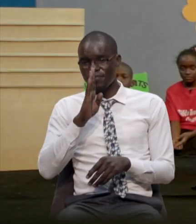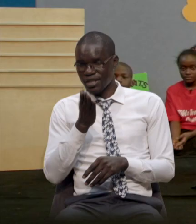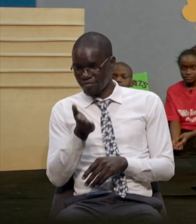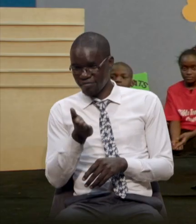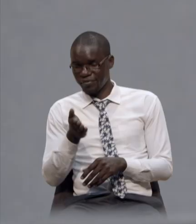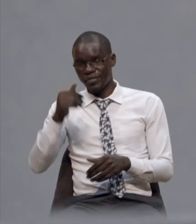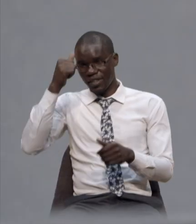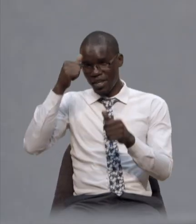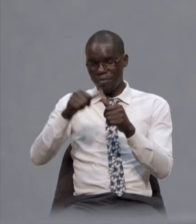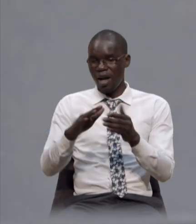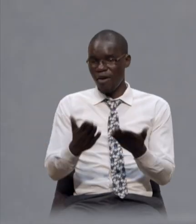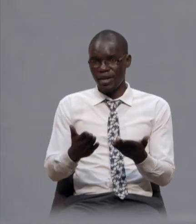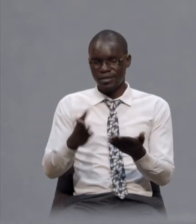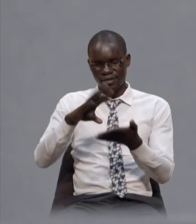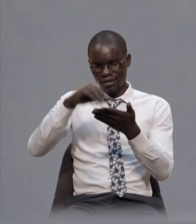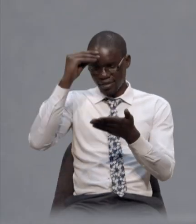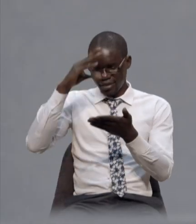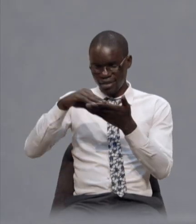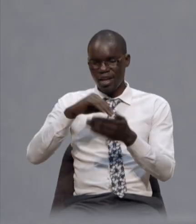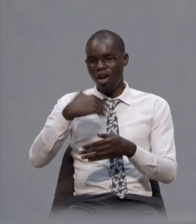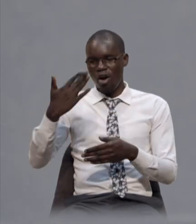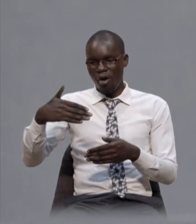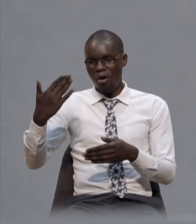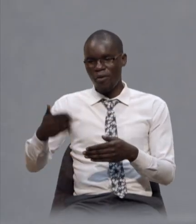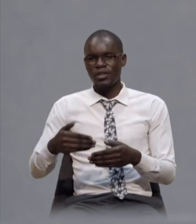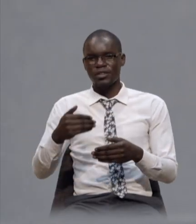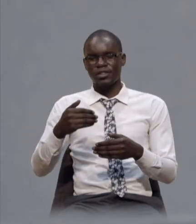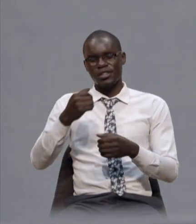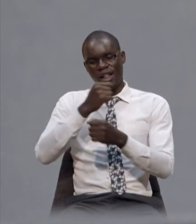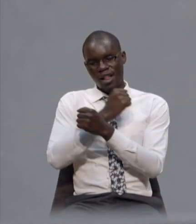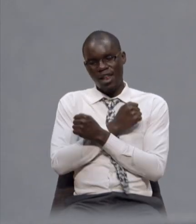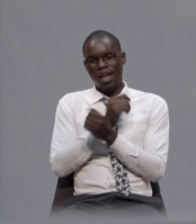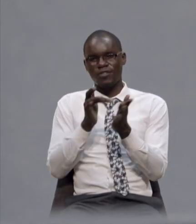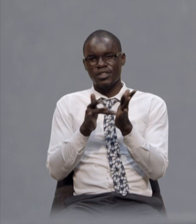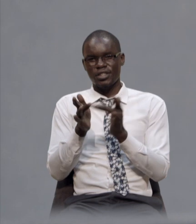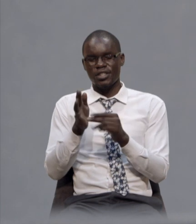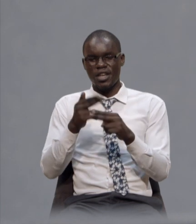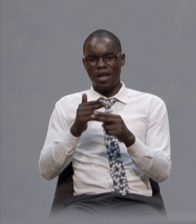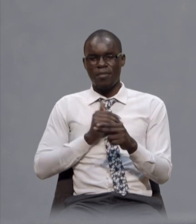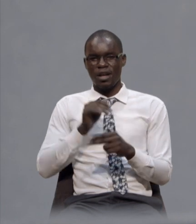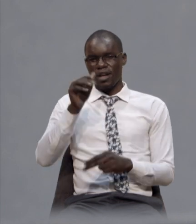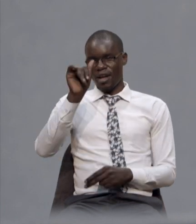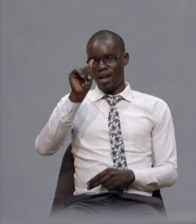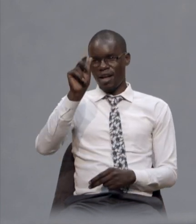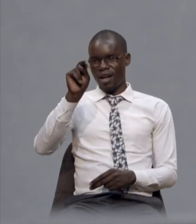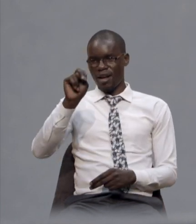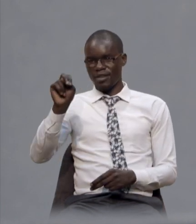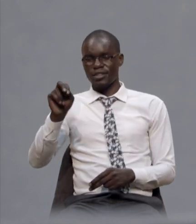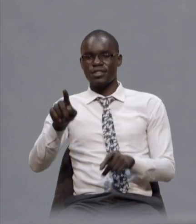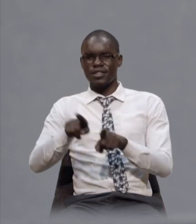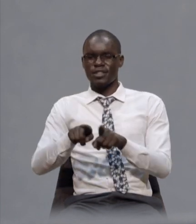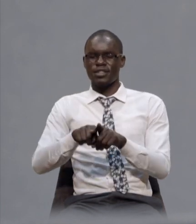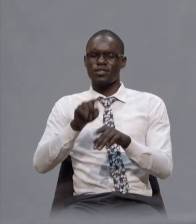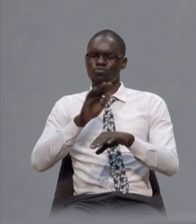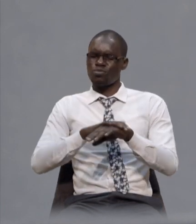this is where we are learning every day to grow to love Jesus. And I'm your host, Anne Ombake. And it is always a pleasure